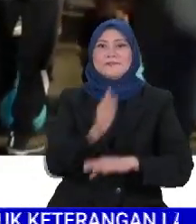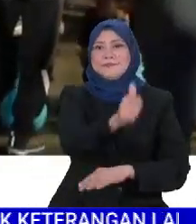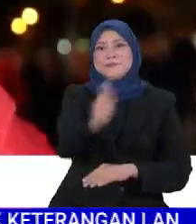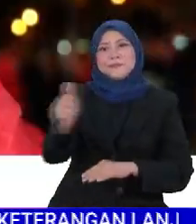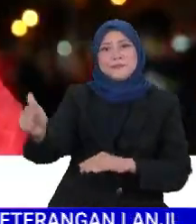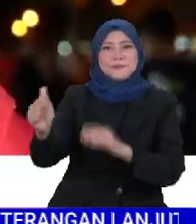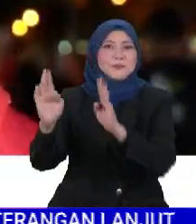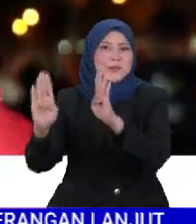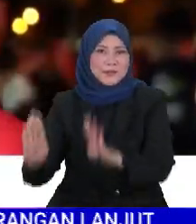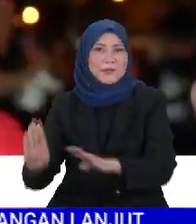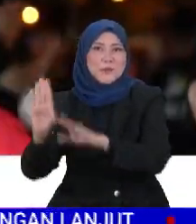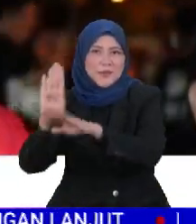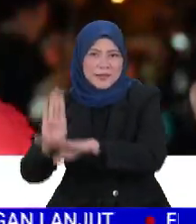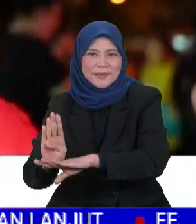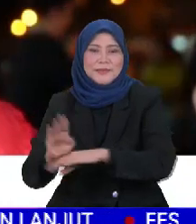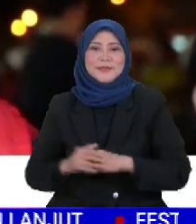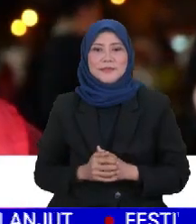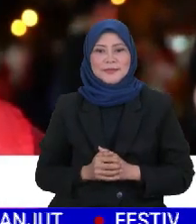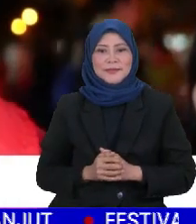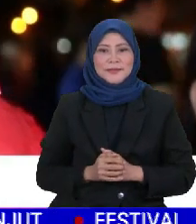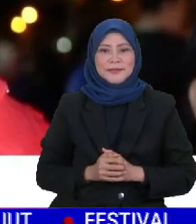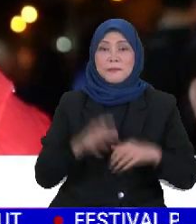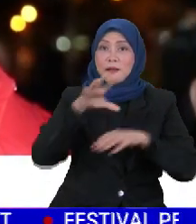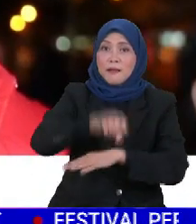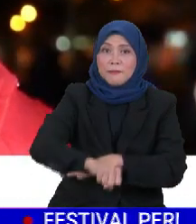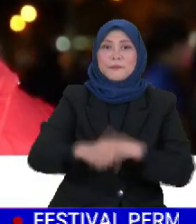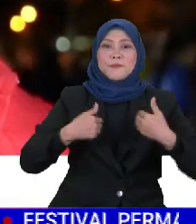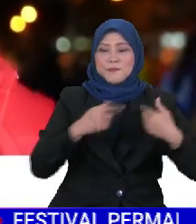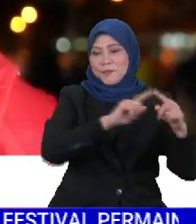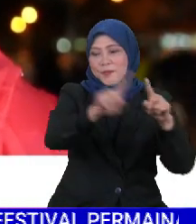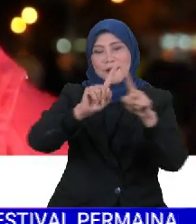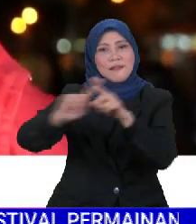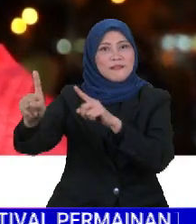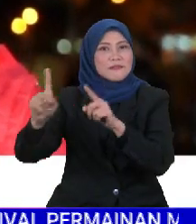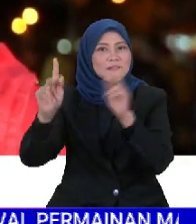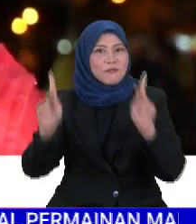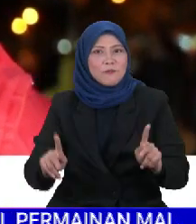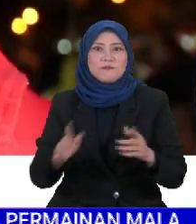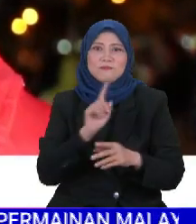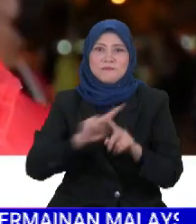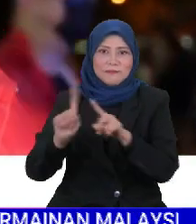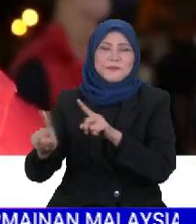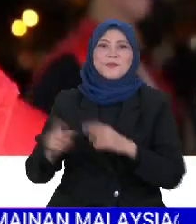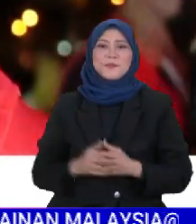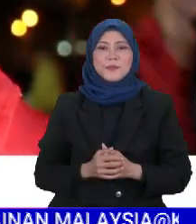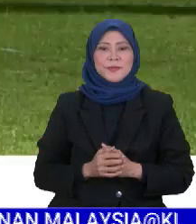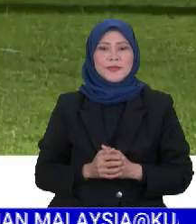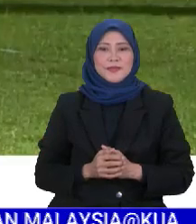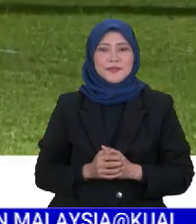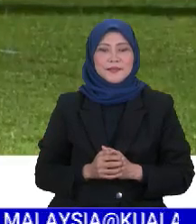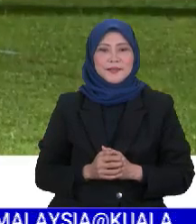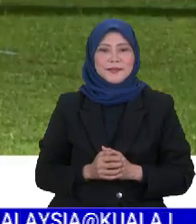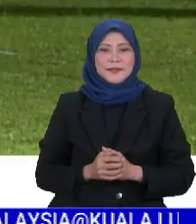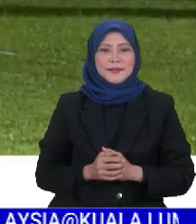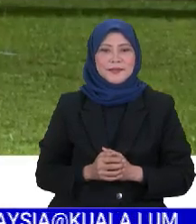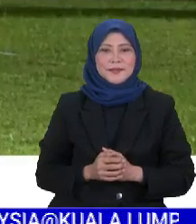masing-masing. Malam ini memang pelbagai kaum lah. Jadi yang ini agak berbeza lah, yang boleh apa